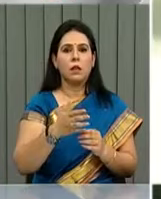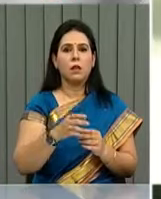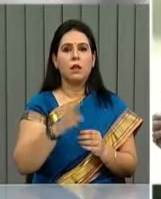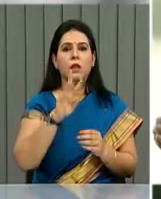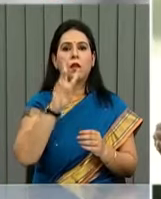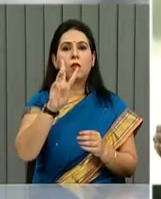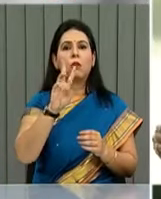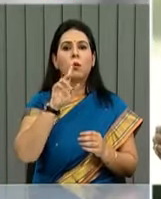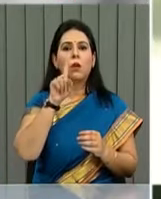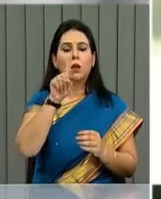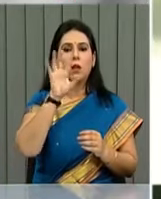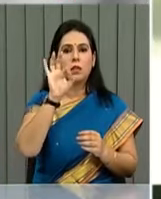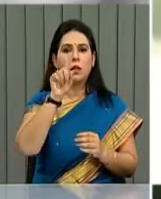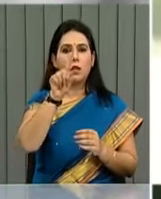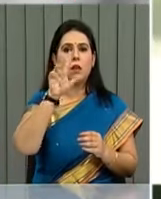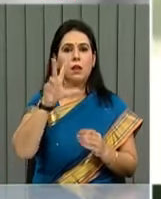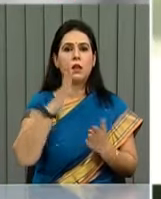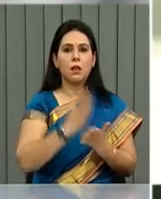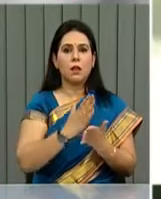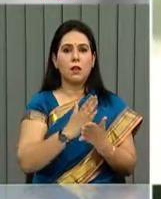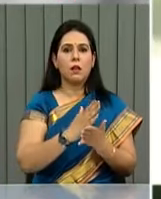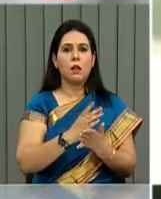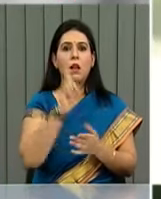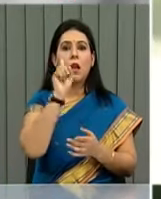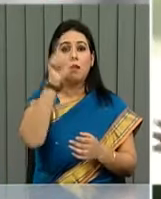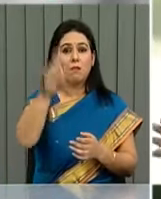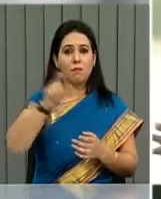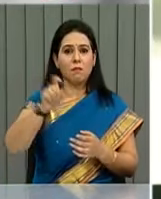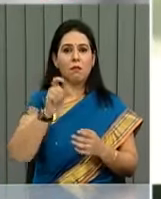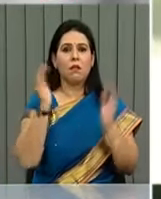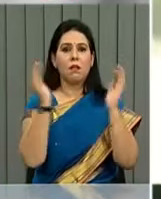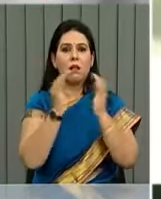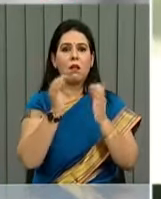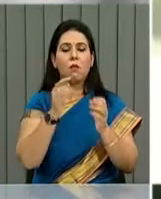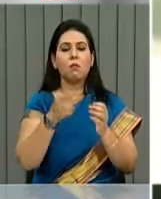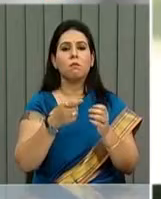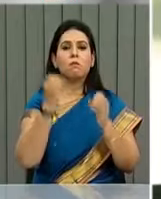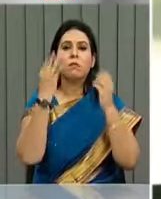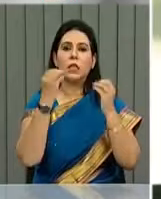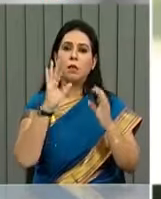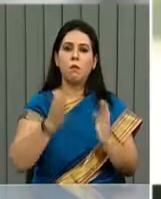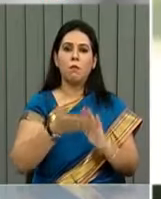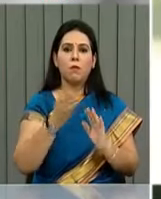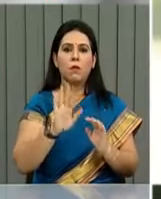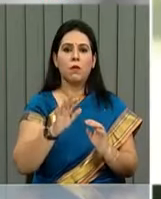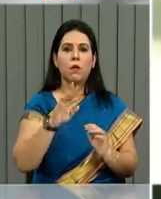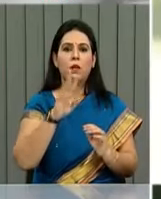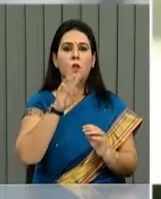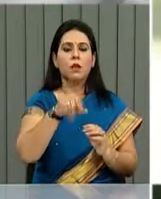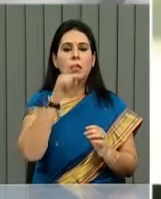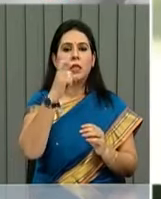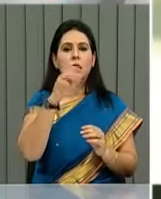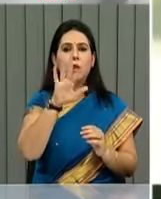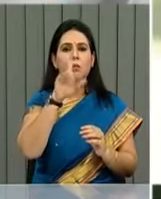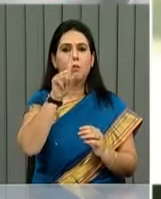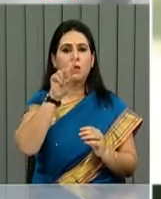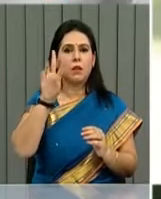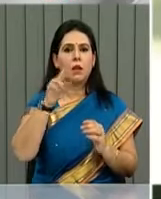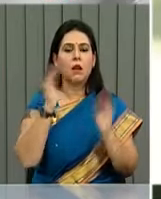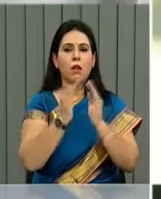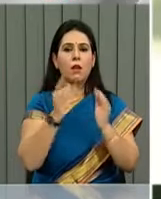अगले 2018 तक एक एक गांव में बिजली होगी। 18 में से 7,000 में हम पहुंचा चुके हैं।